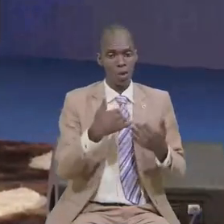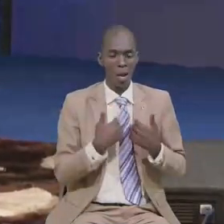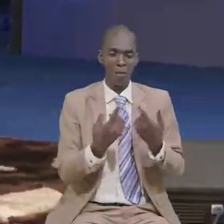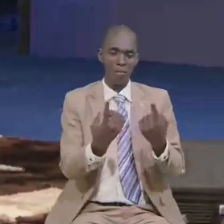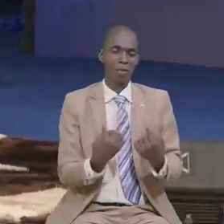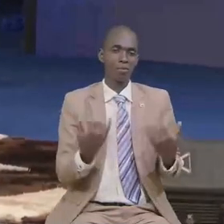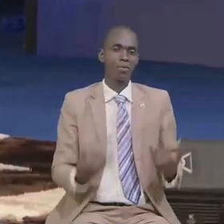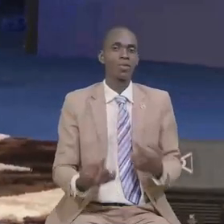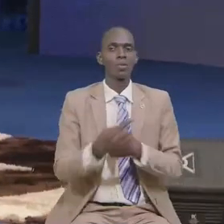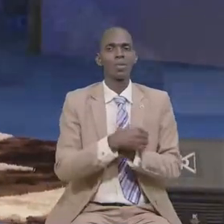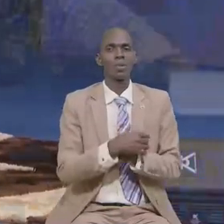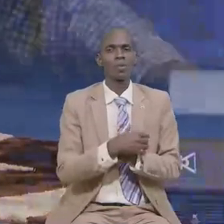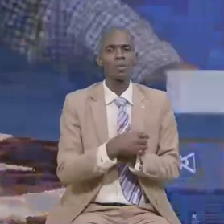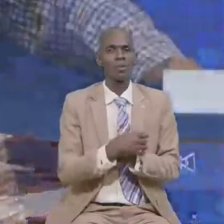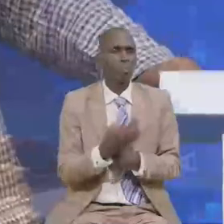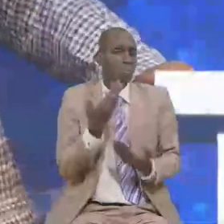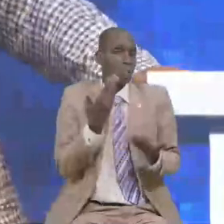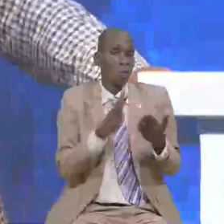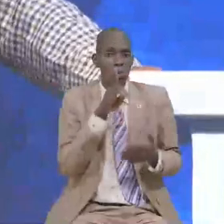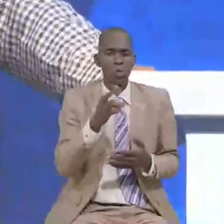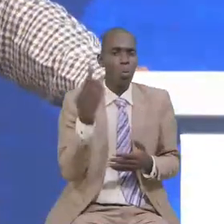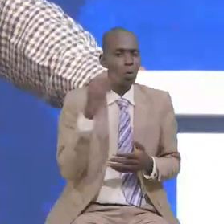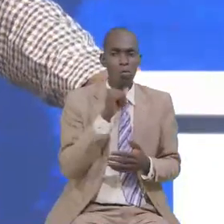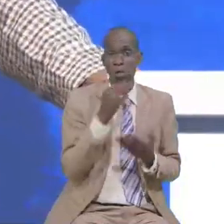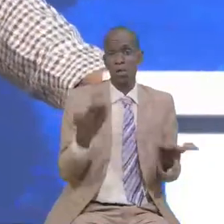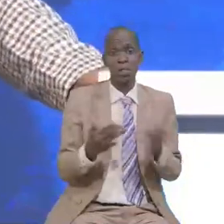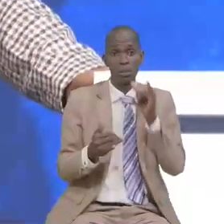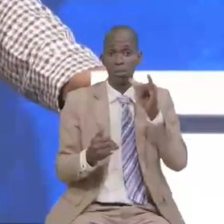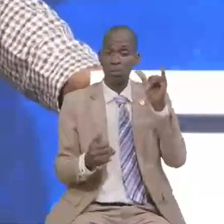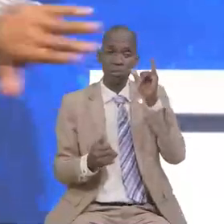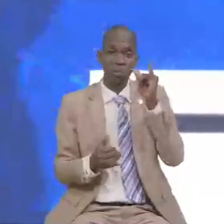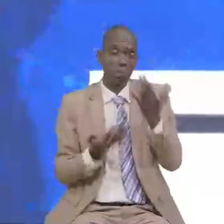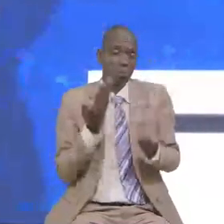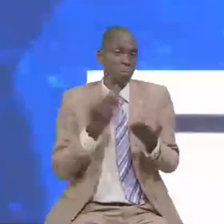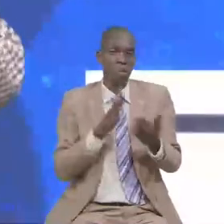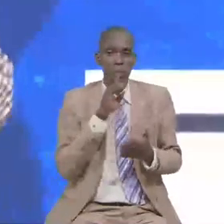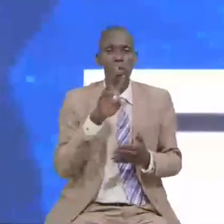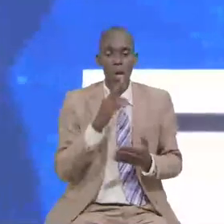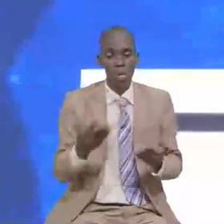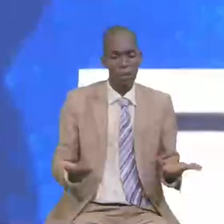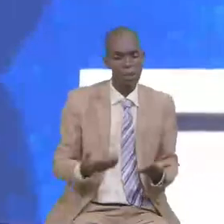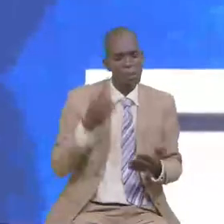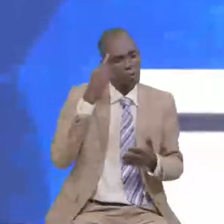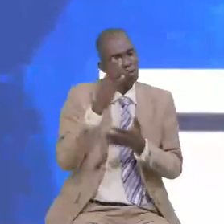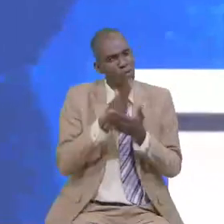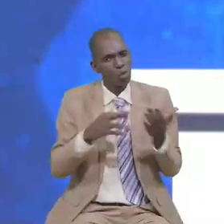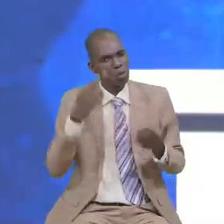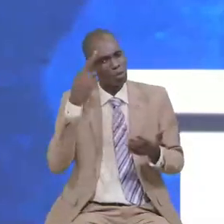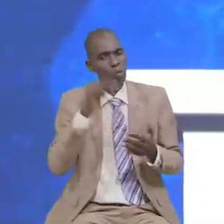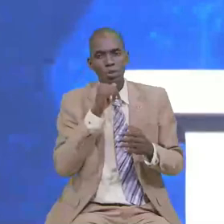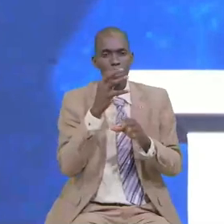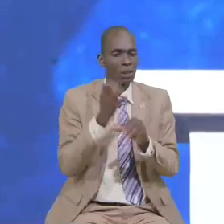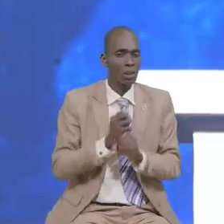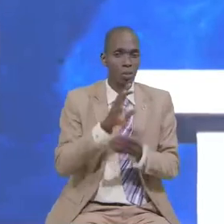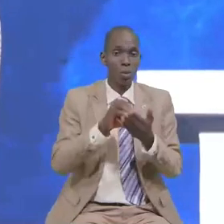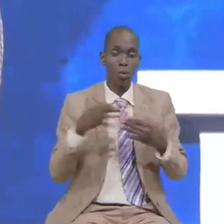jour. Peut-être vous n'étiez pas ici hier. Peut-être tu étais là pour une raison donnée,